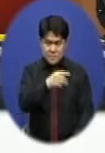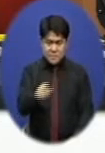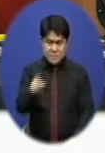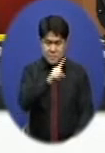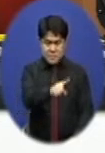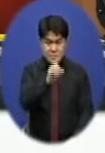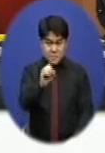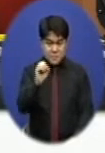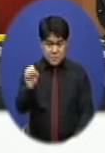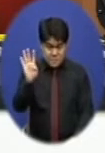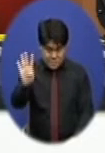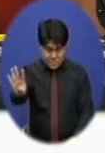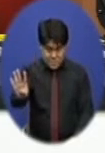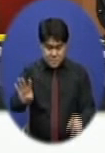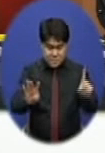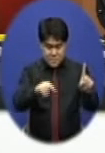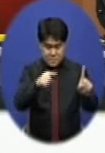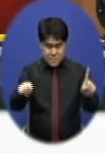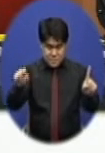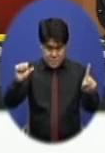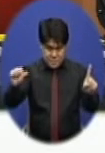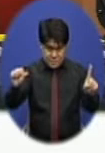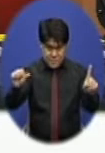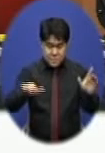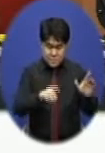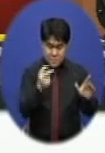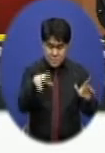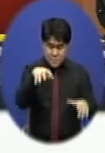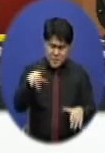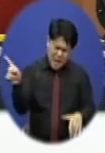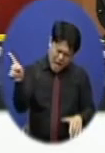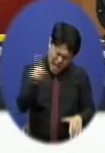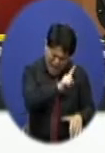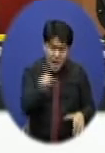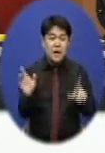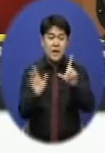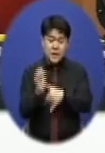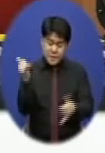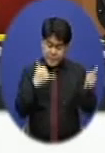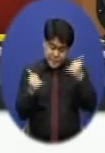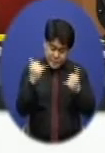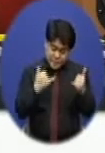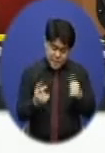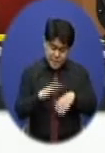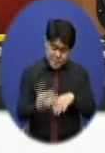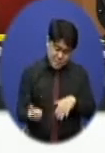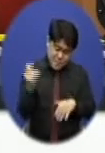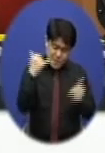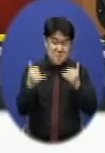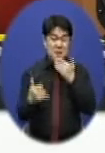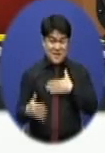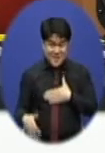060-608-1004번부터 네. 1번부터 5번까지는 저희 방송국에 네. 아무 때나 지금 언제 빠르신 분이 네. 뭐,